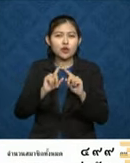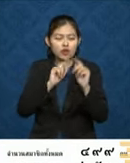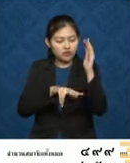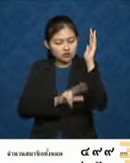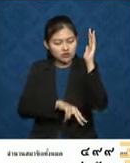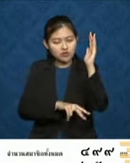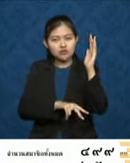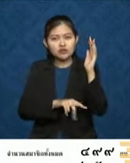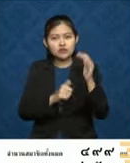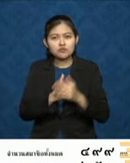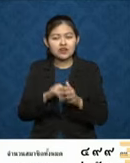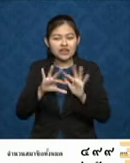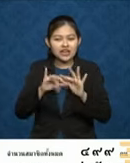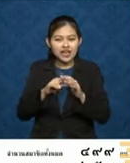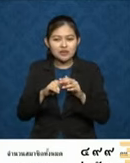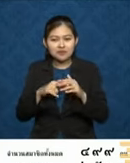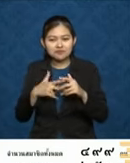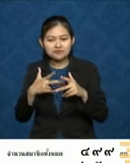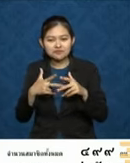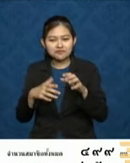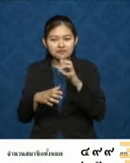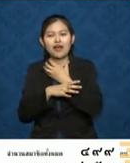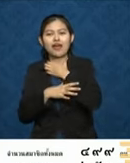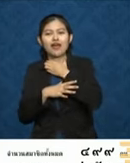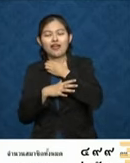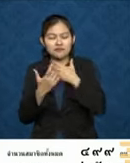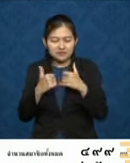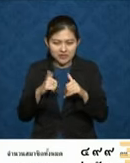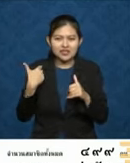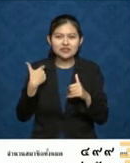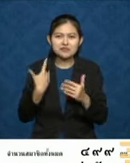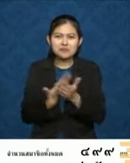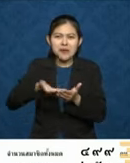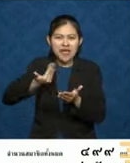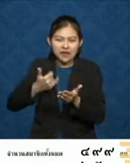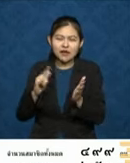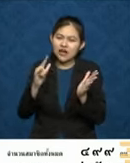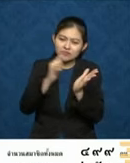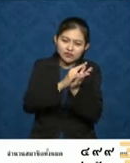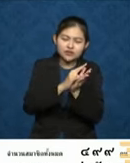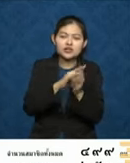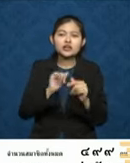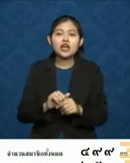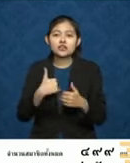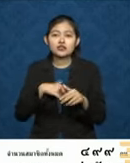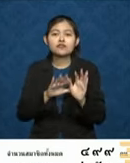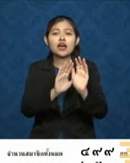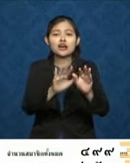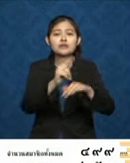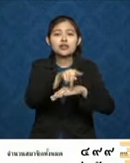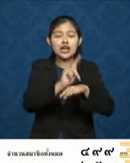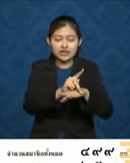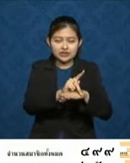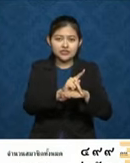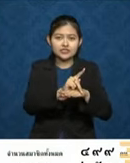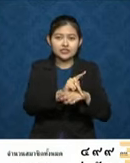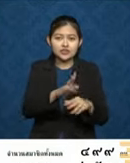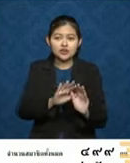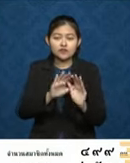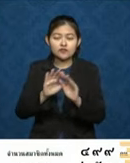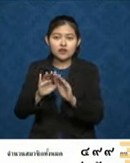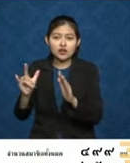แดนใต้ก็ยังฝืนใจและจำยอมกระผมจึงอยากจะบอกกล่าวผ่านไปยังท่านประทานไปถึงกรม